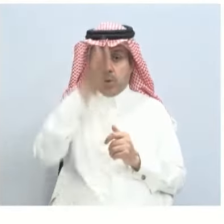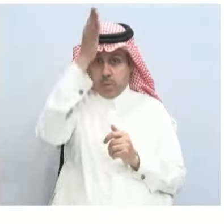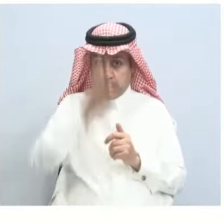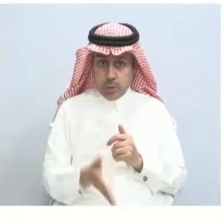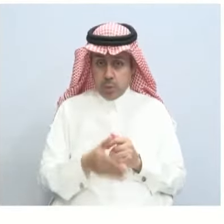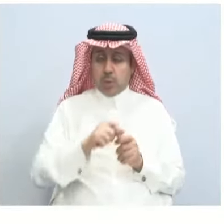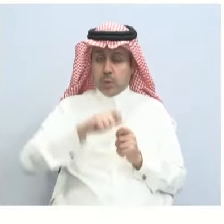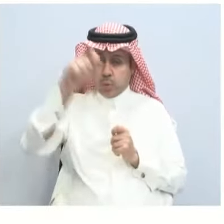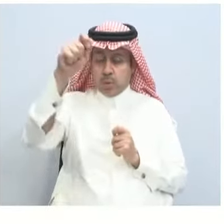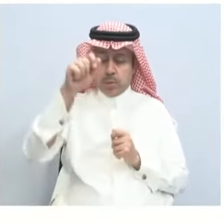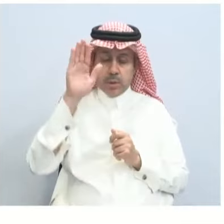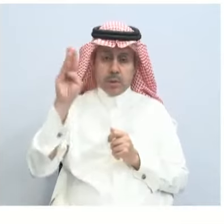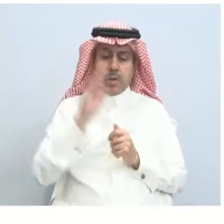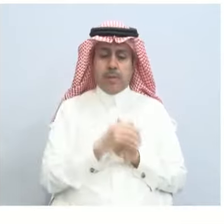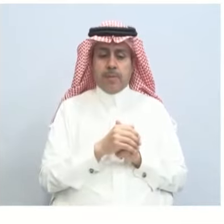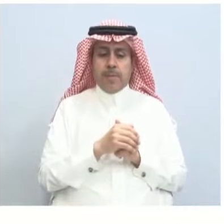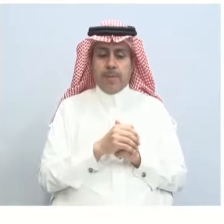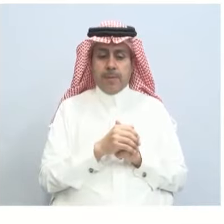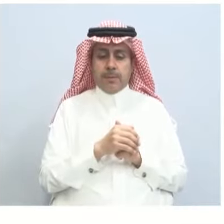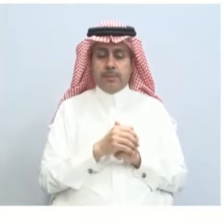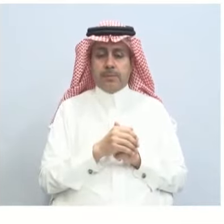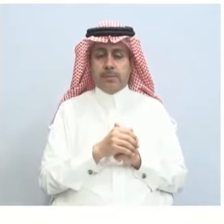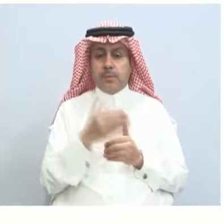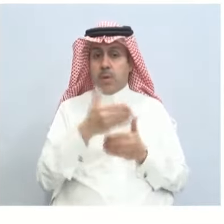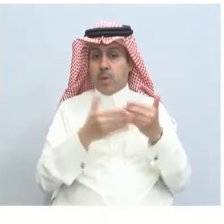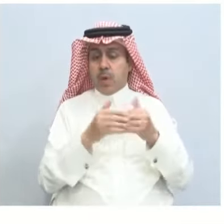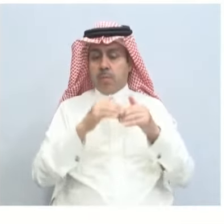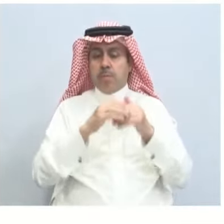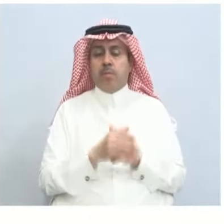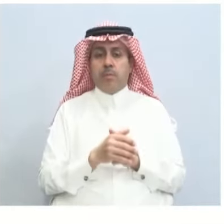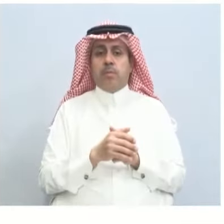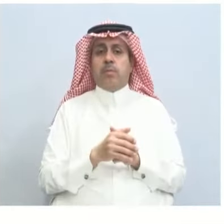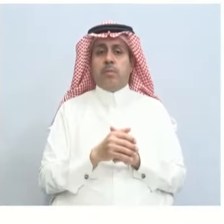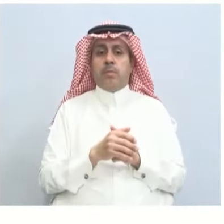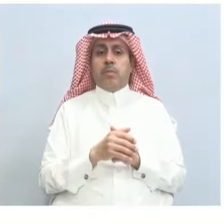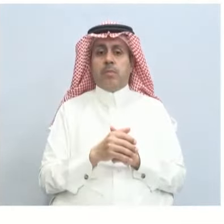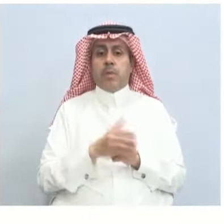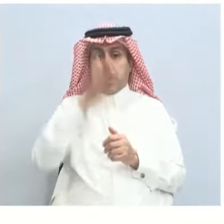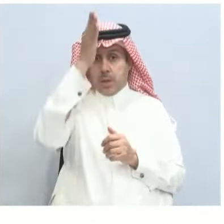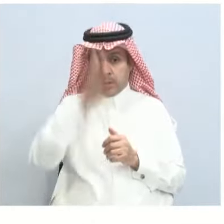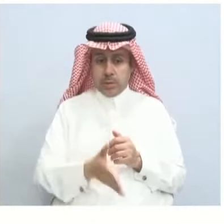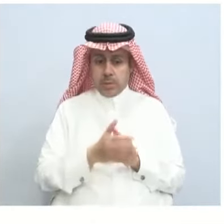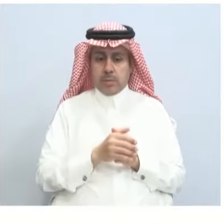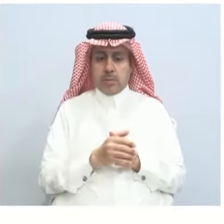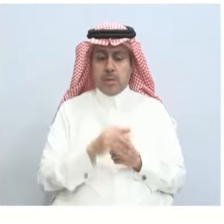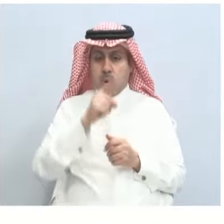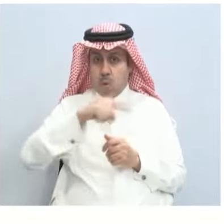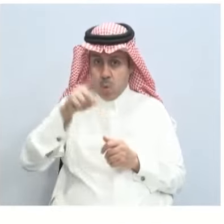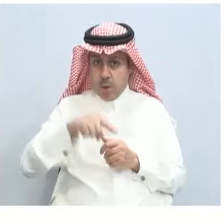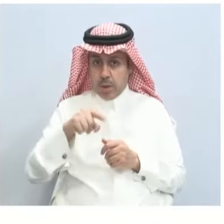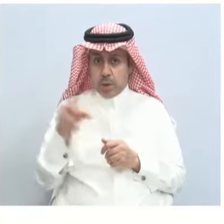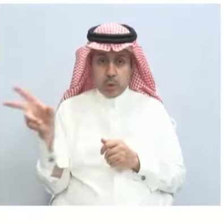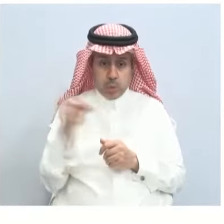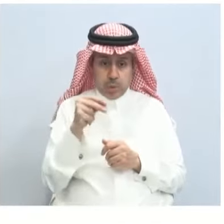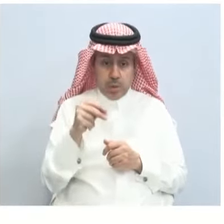المتجه في ساين الثيتا طبعا طالما ان طلب مني المركبه الراسيه فاذا ساط بق هذه القاعده اقول واي تساوي طول